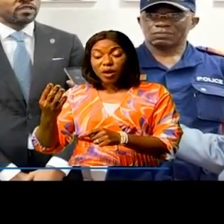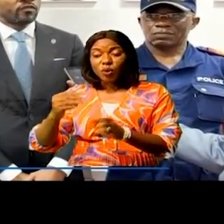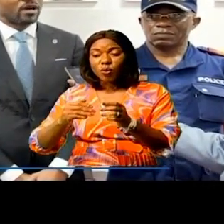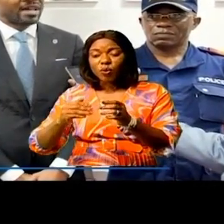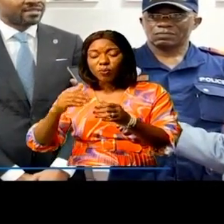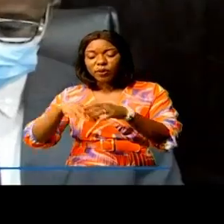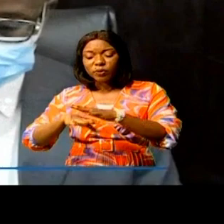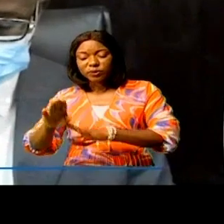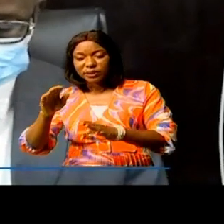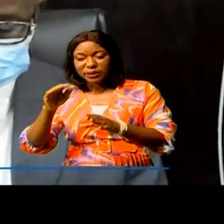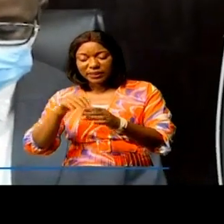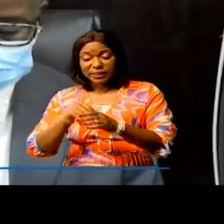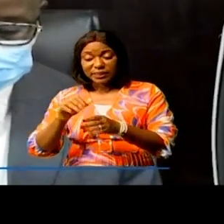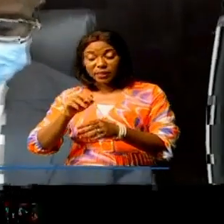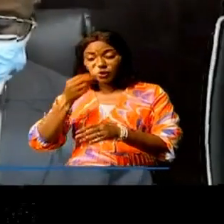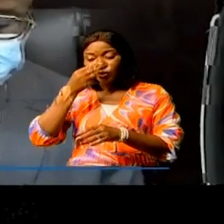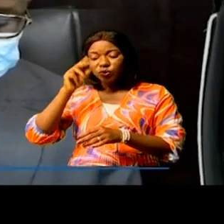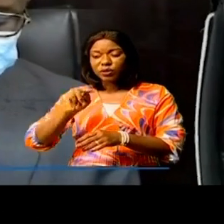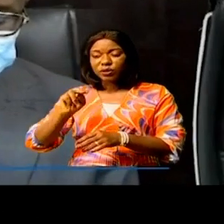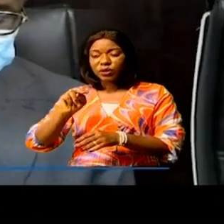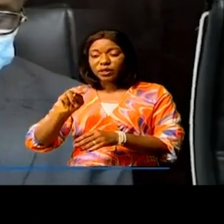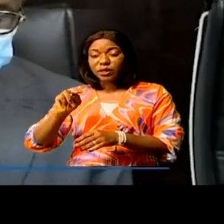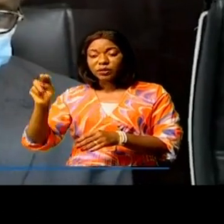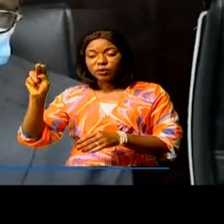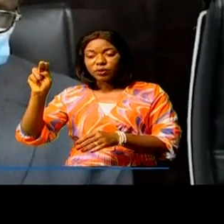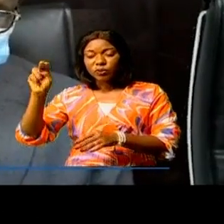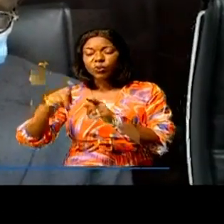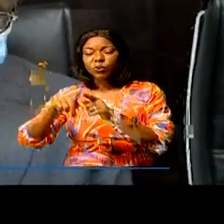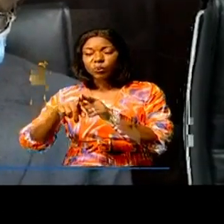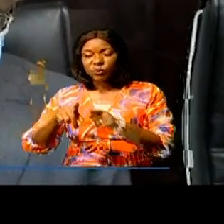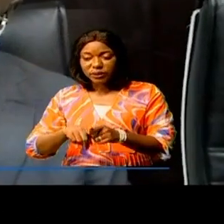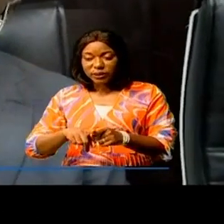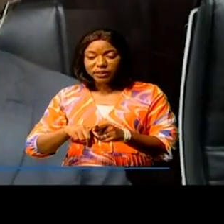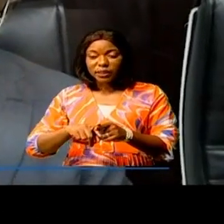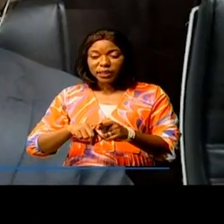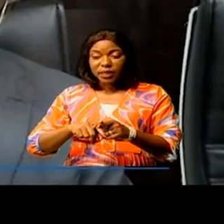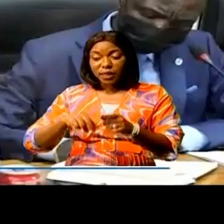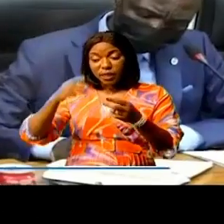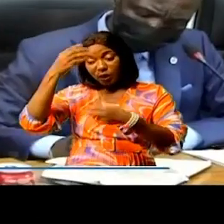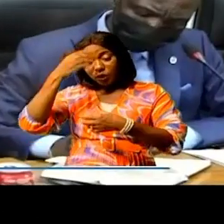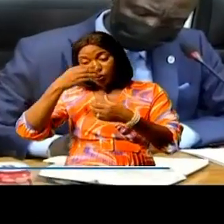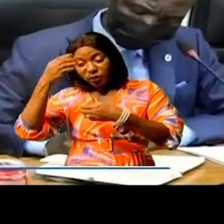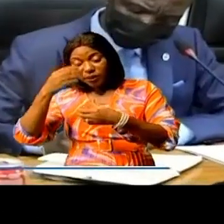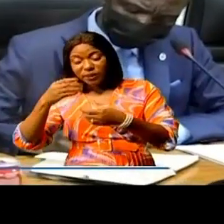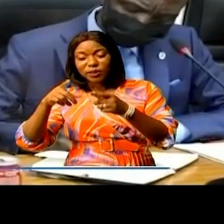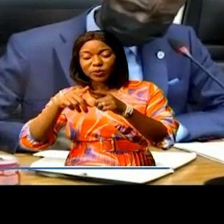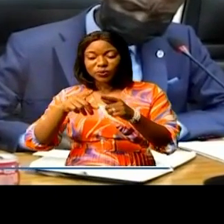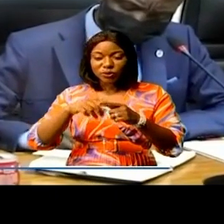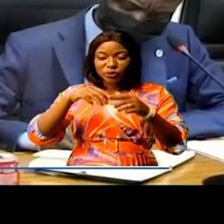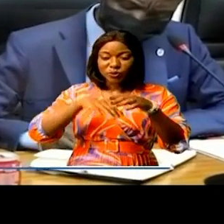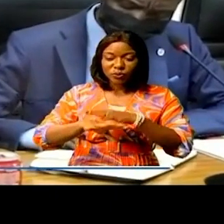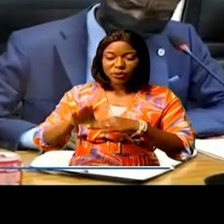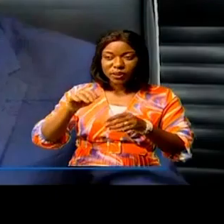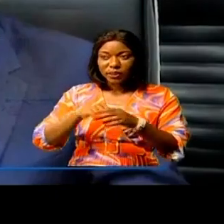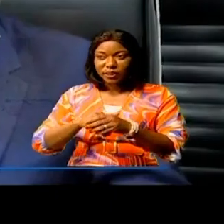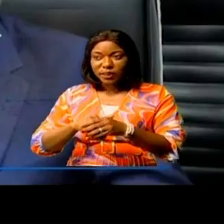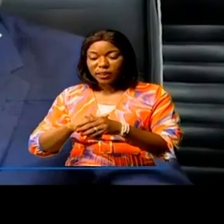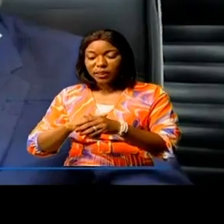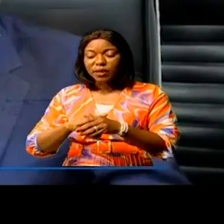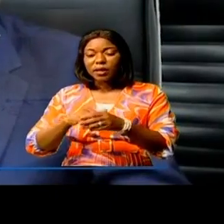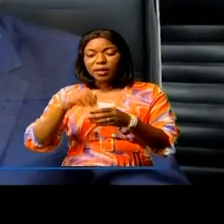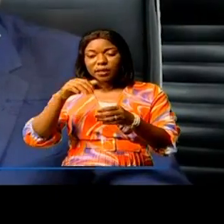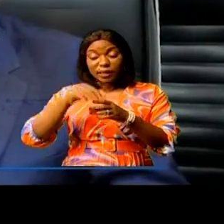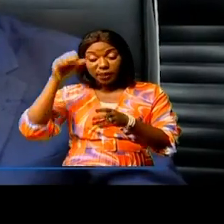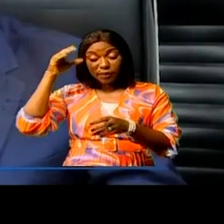nous avons activé le mécanisme de suivi et d'ailleurs, le chef de ces mécanismes se trouve présentement à Kigali pour attester ces